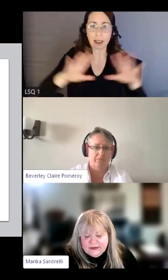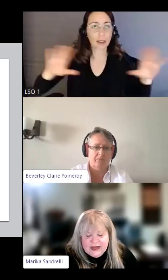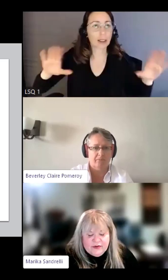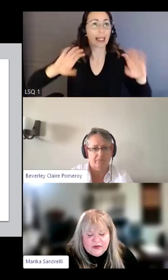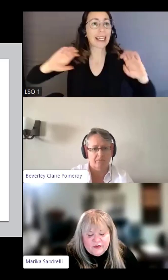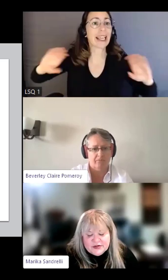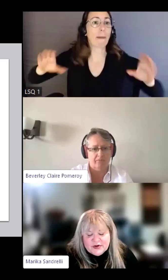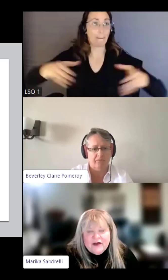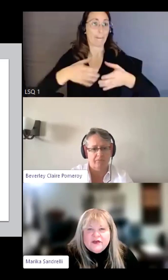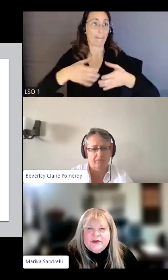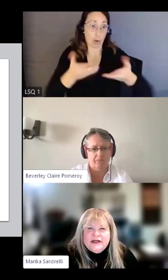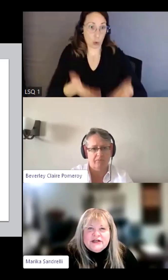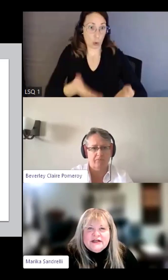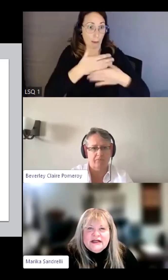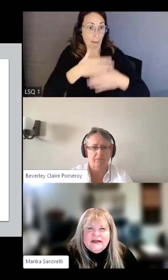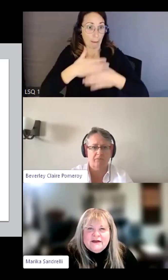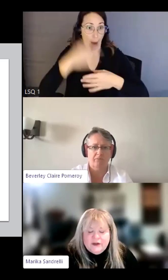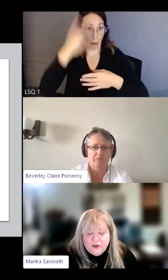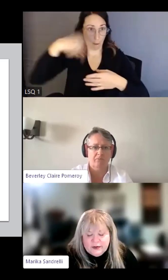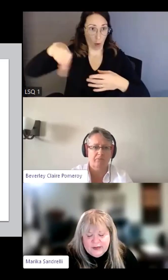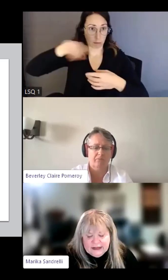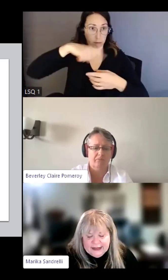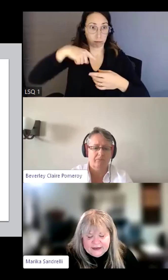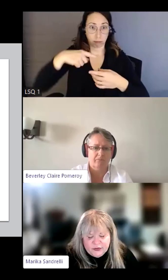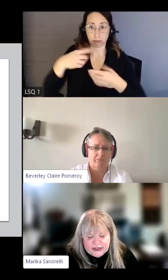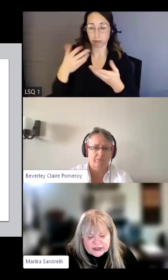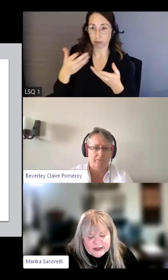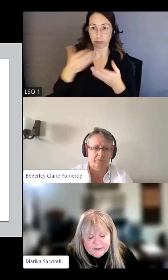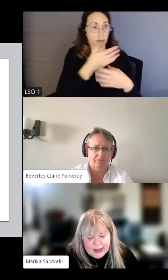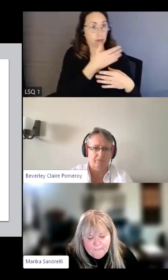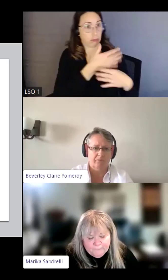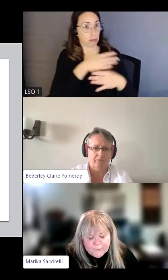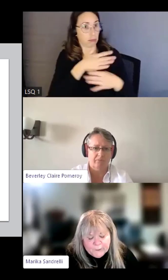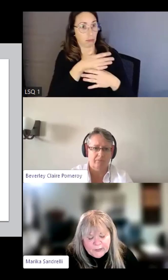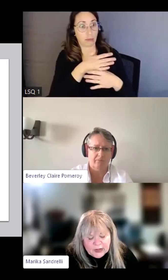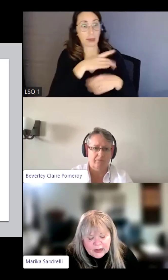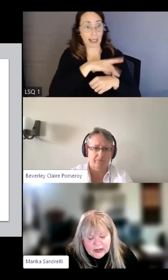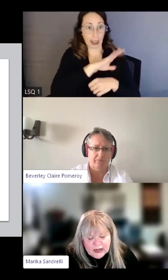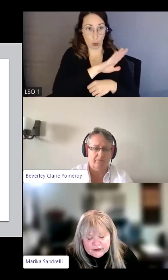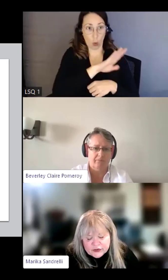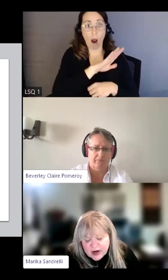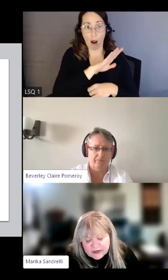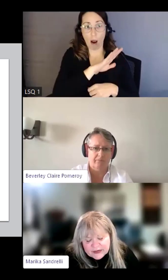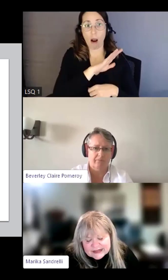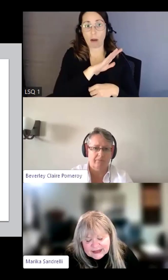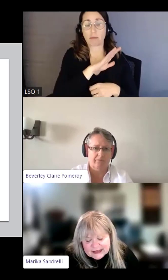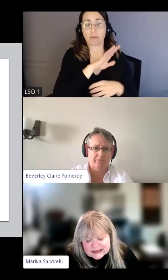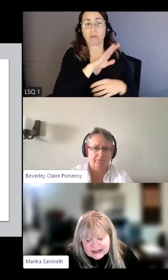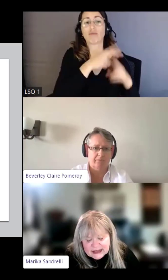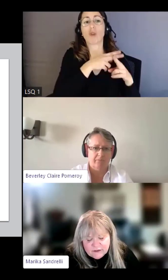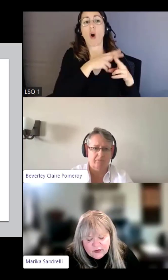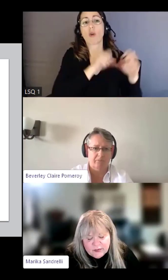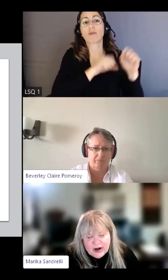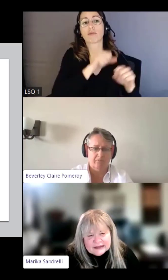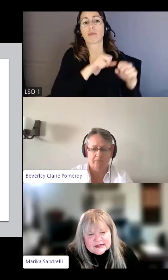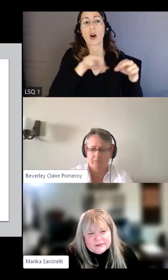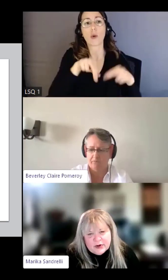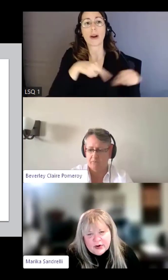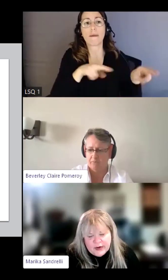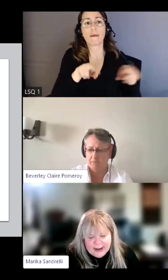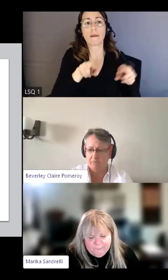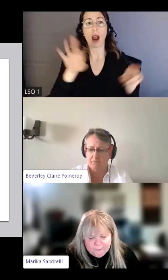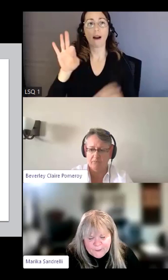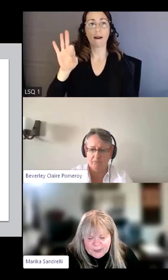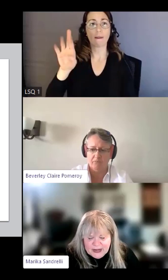dans le territoire qui est connu sous le nom colonial de la rivière Fraser. Ce programme sur le traumatisme et la résilience qu'on